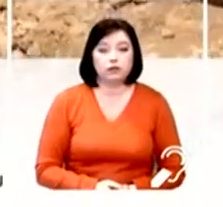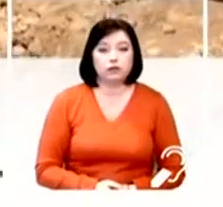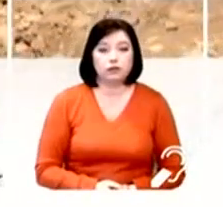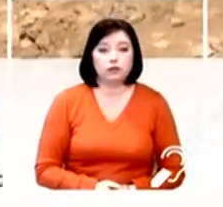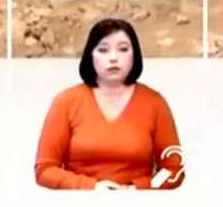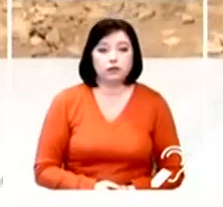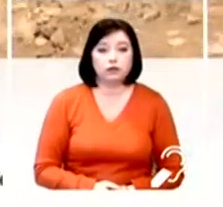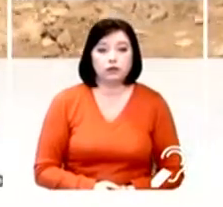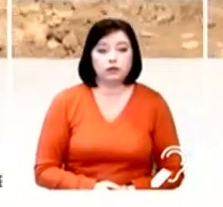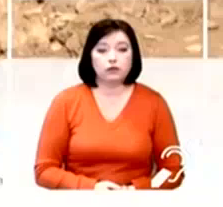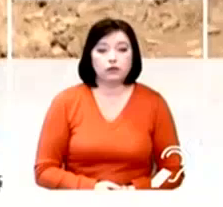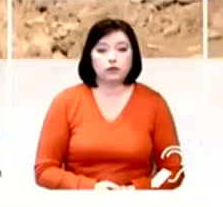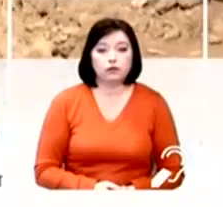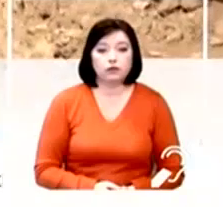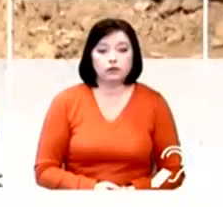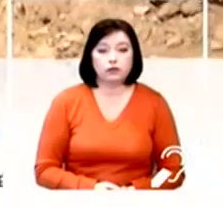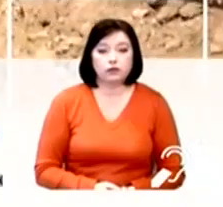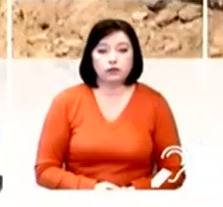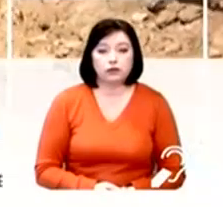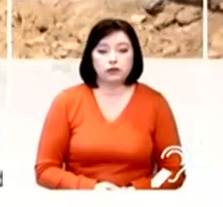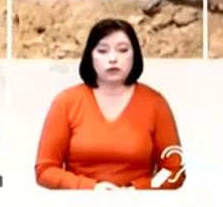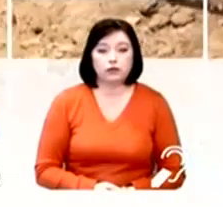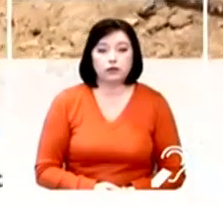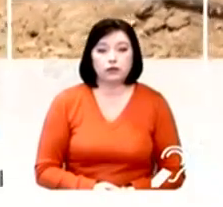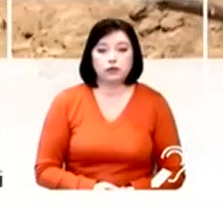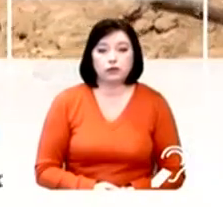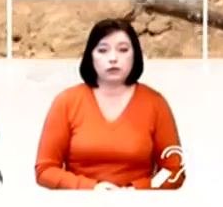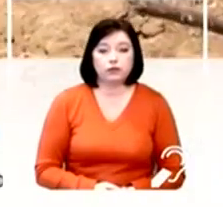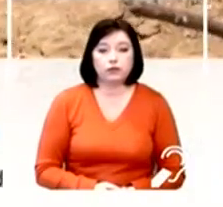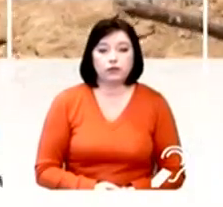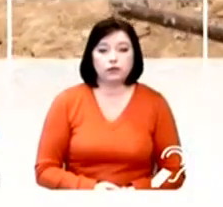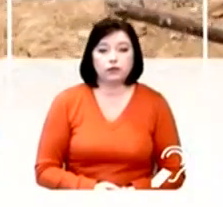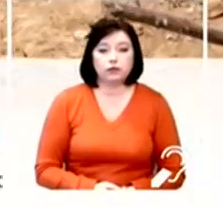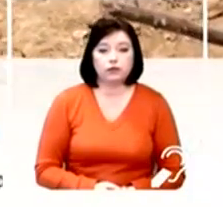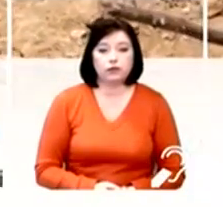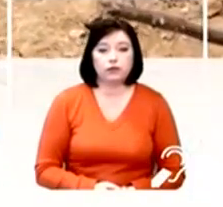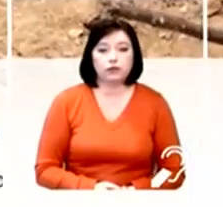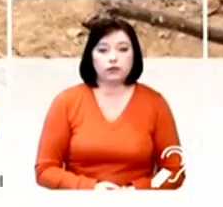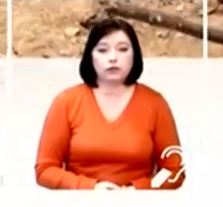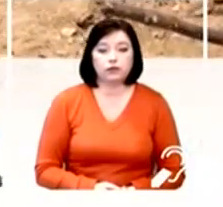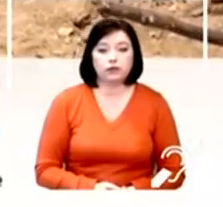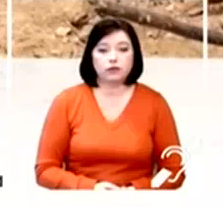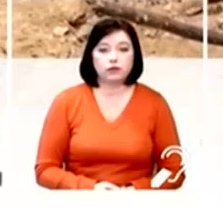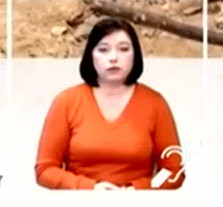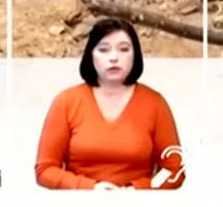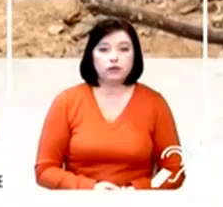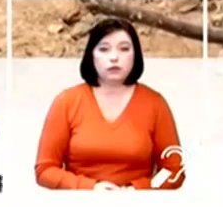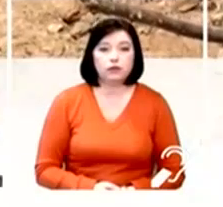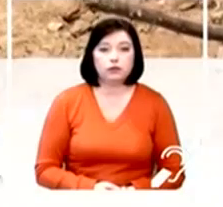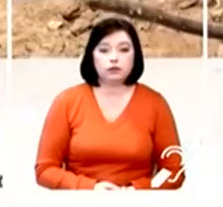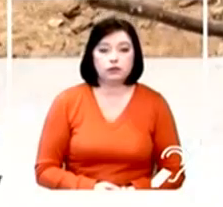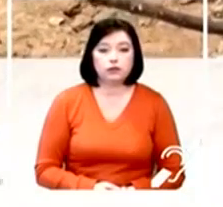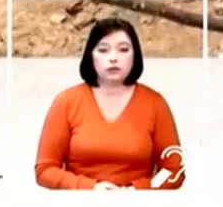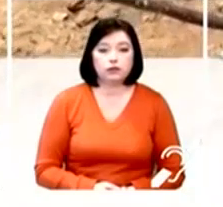menos agua hay, menos oxígeno hay, y el agua se va a empezar a pudrir. Va a haber mortalidad